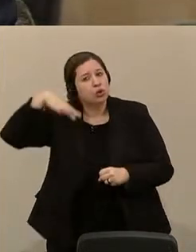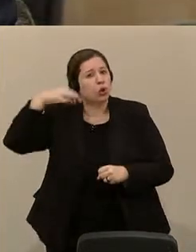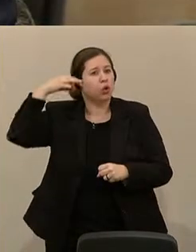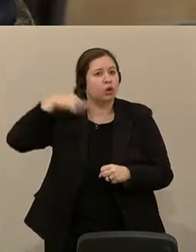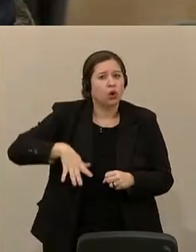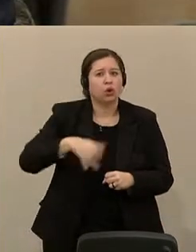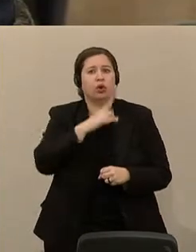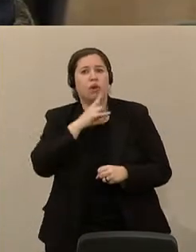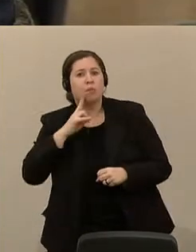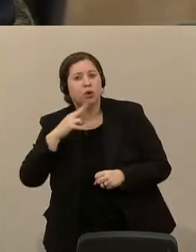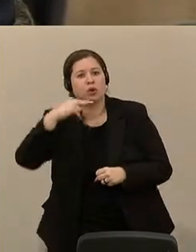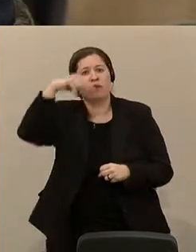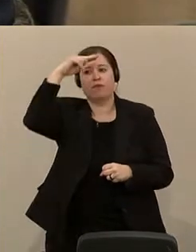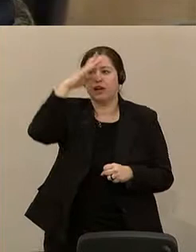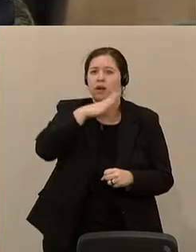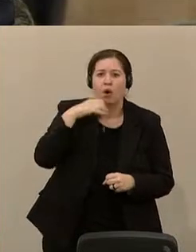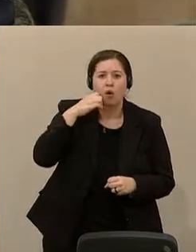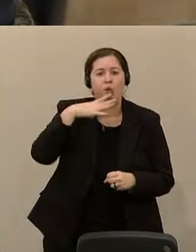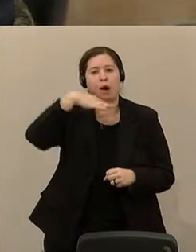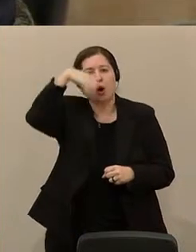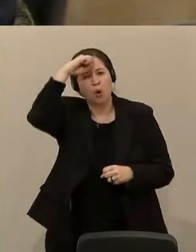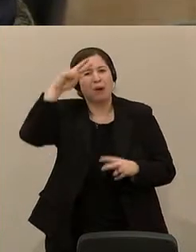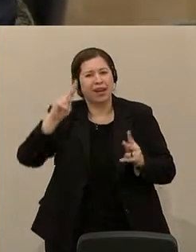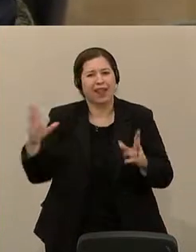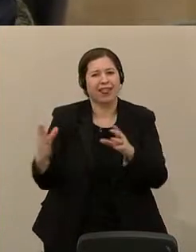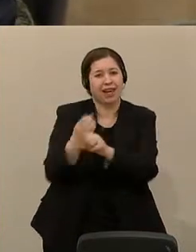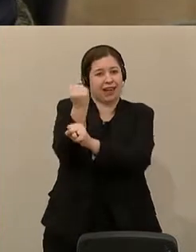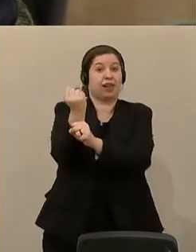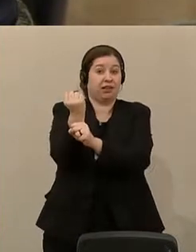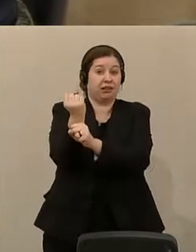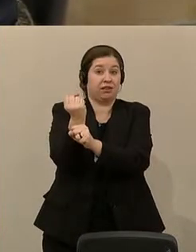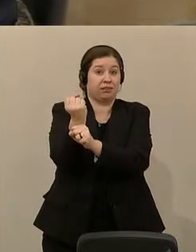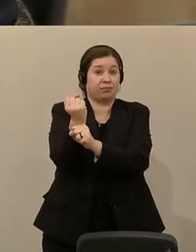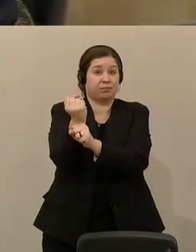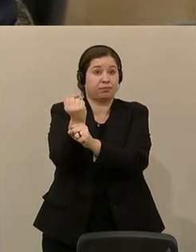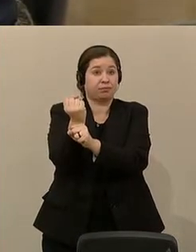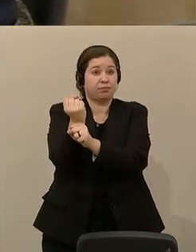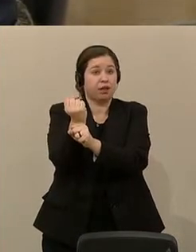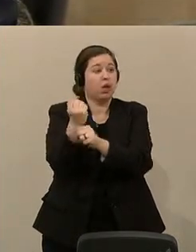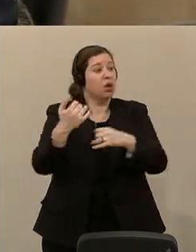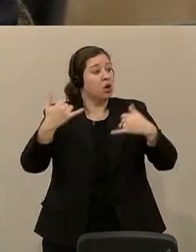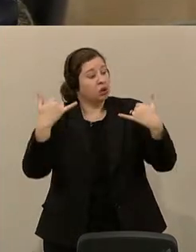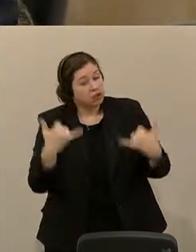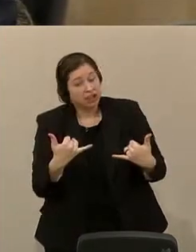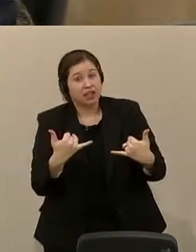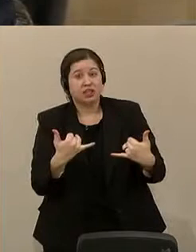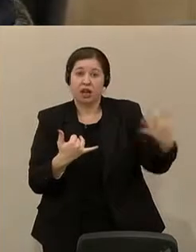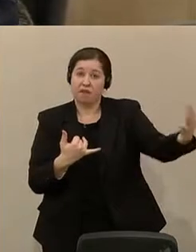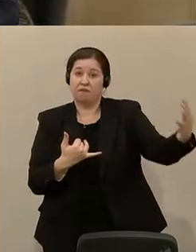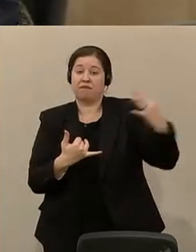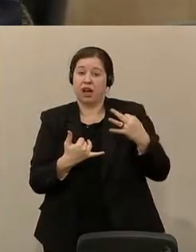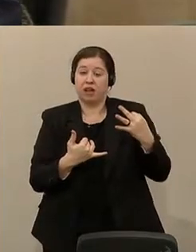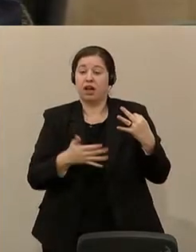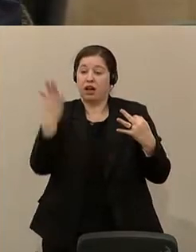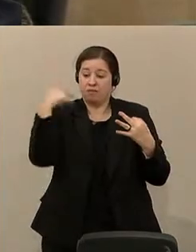Mütter, Väter, Großväter, Großmütter. Und jetzt ist die Frage, Sie haben sich